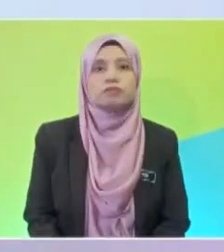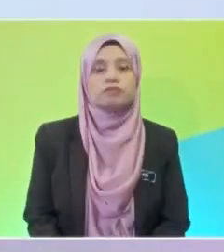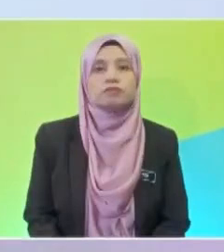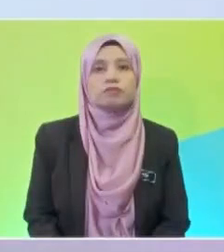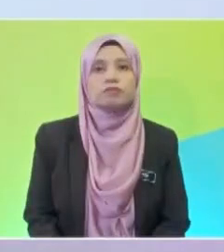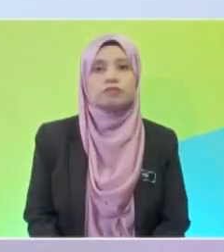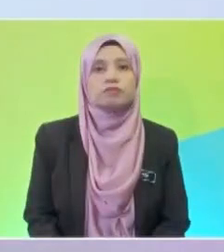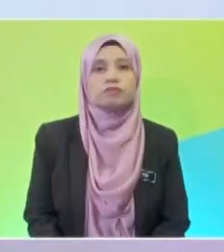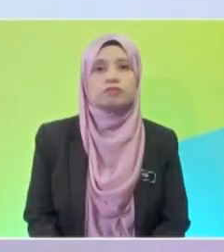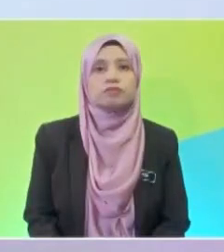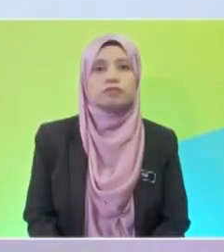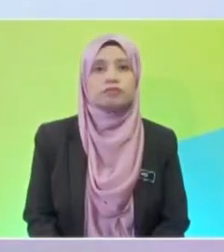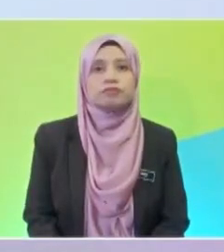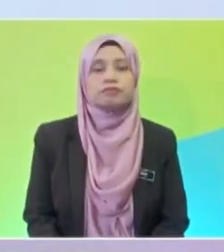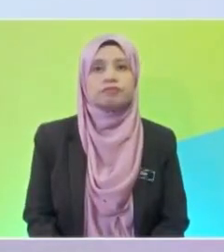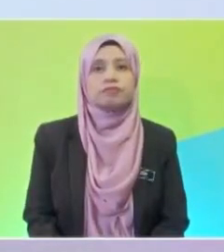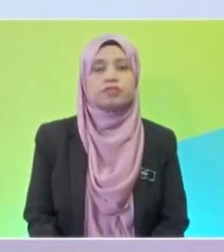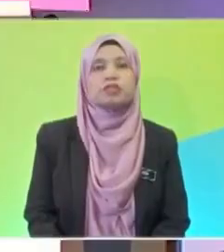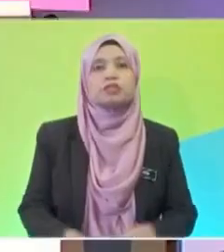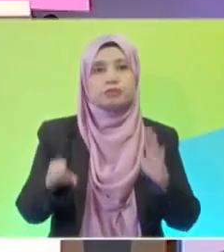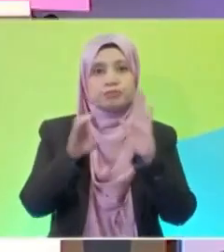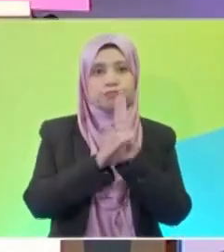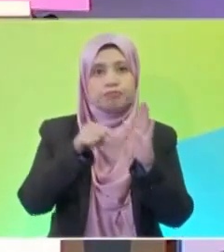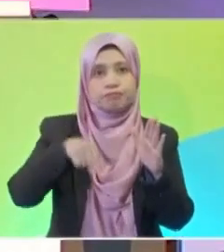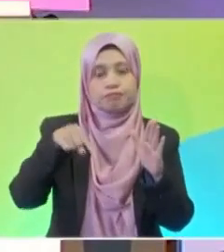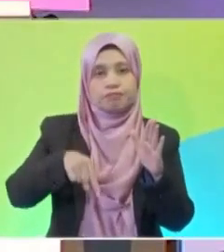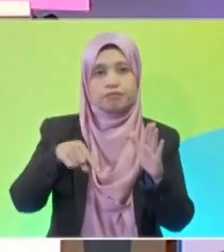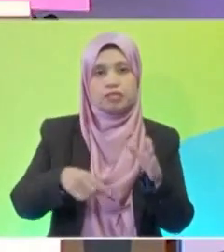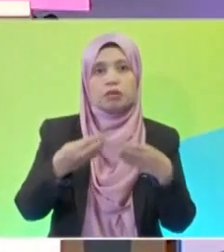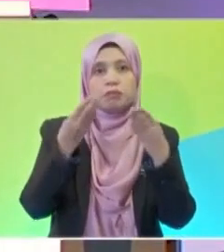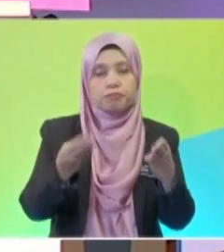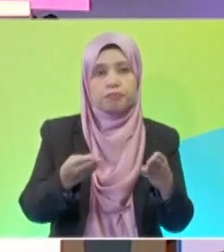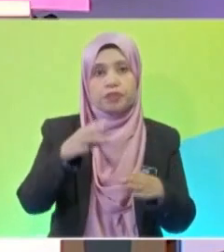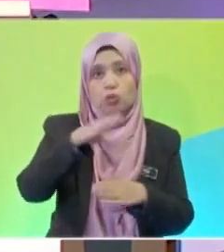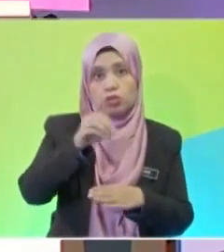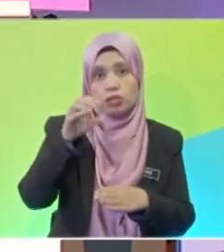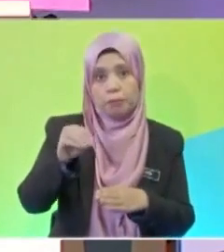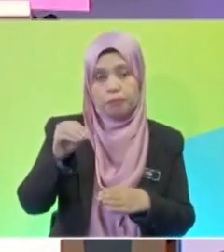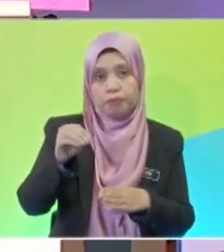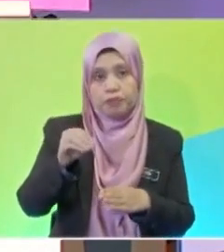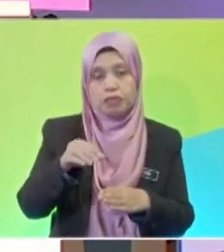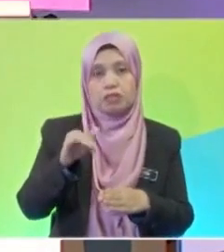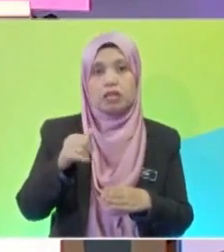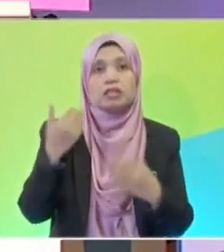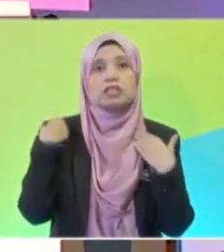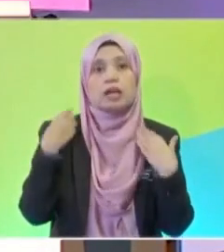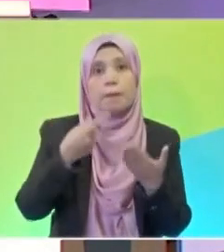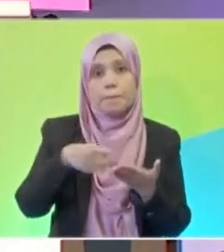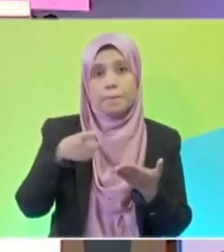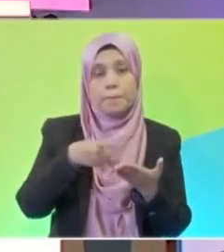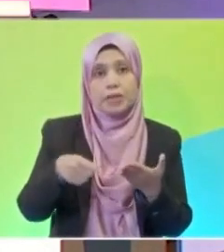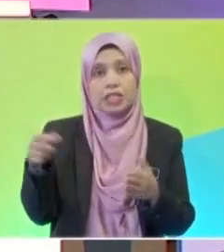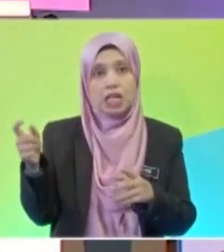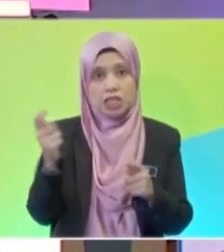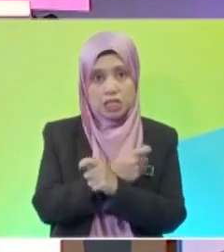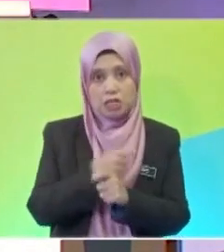Baik, cikgu. Seterusnya, cikgu. Okey, Nisa. Contoh di sini, soalan berikan kutipan pertandingan badminton dan juga ada belanja pertandingan badminton. Jadi